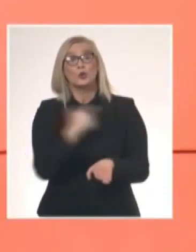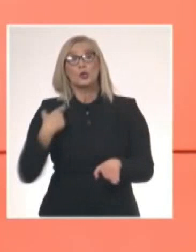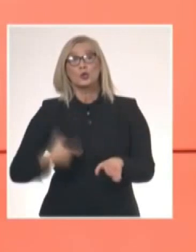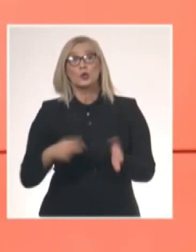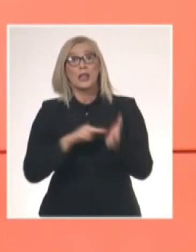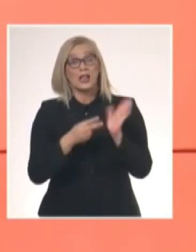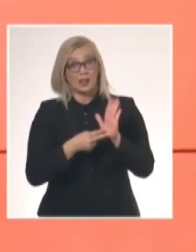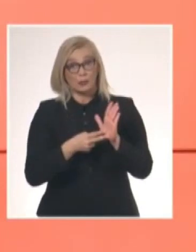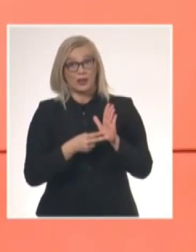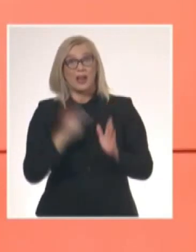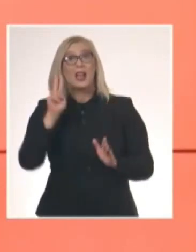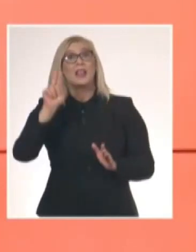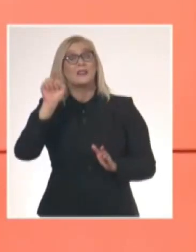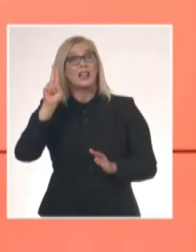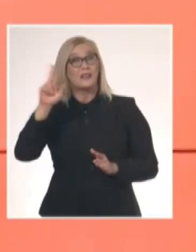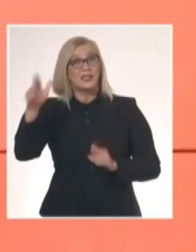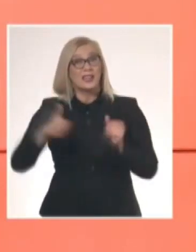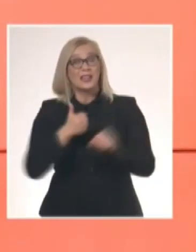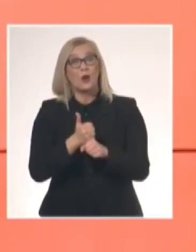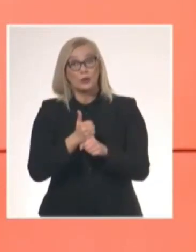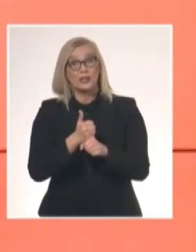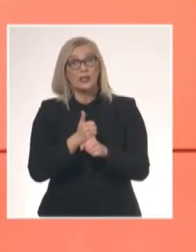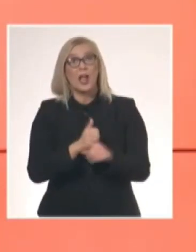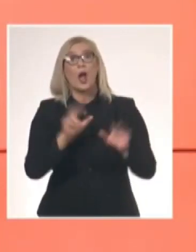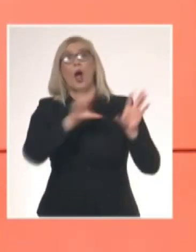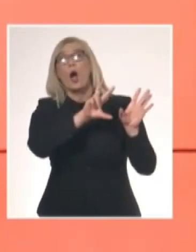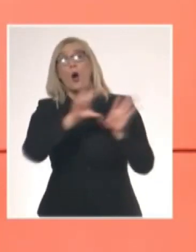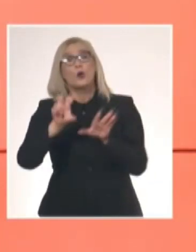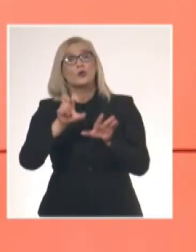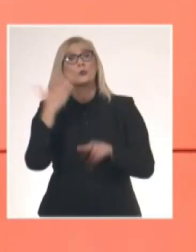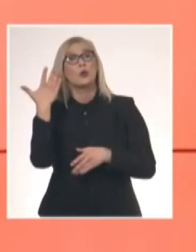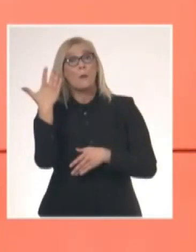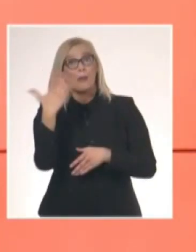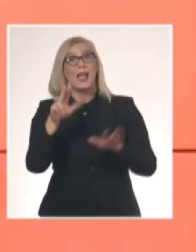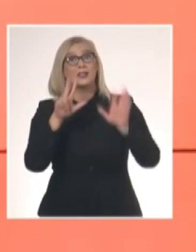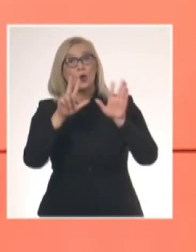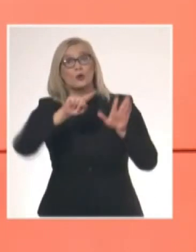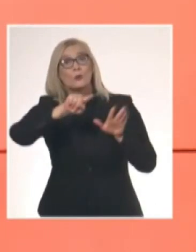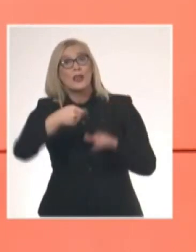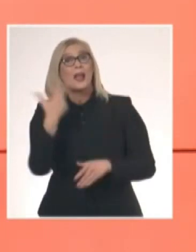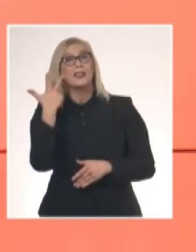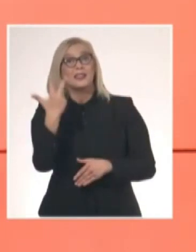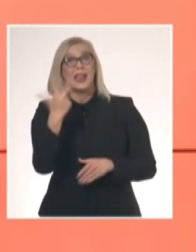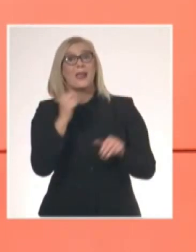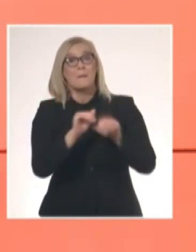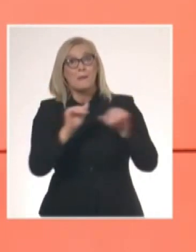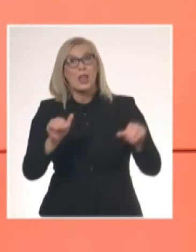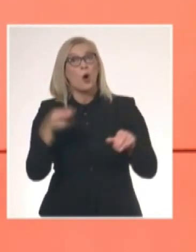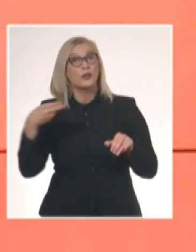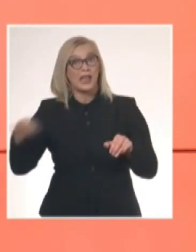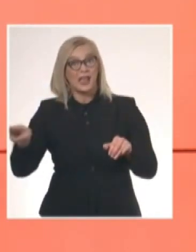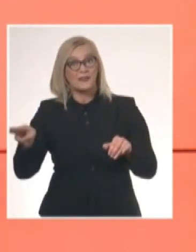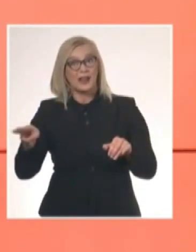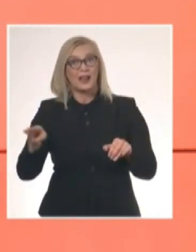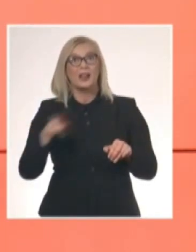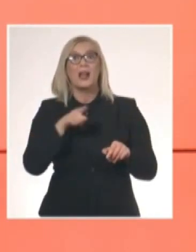Synimi i reformës sociale në vitin 2019 ishte përfshirja e sa më shumë familjeve në programin e mbrojtjes së familjeve në